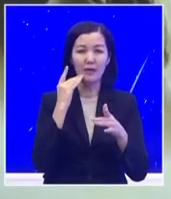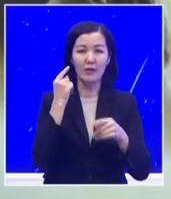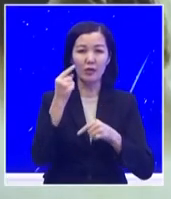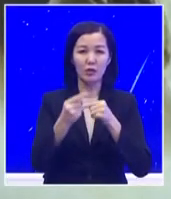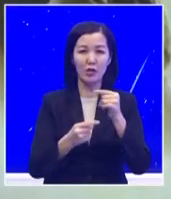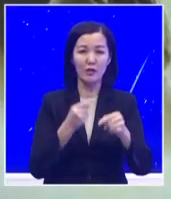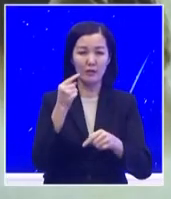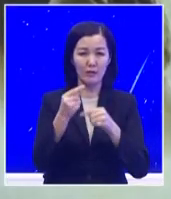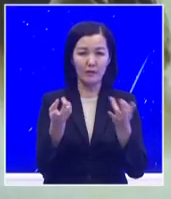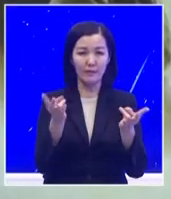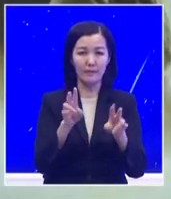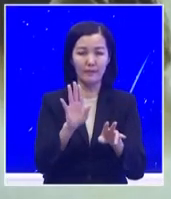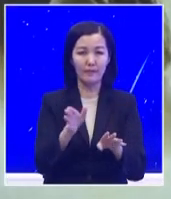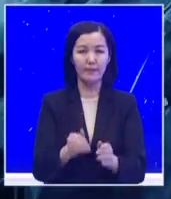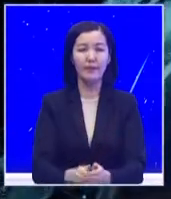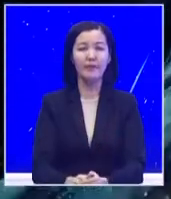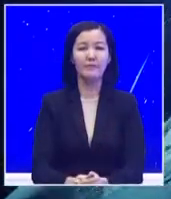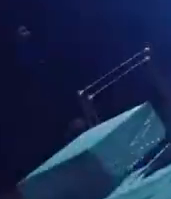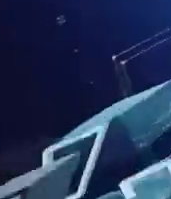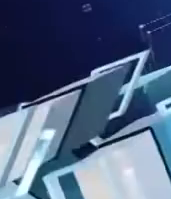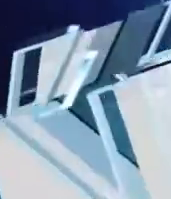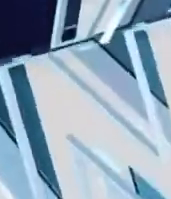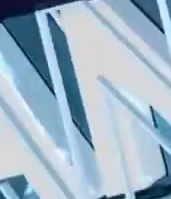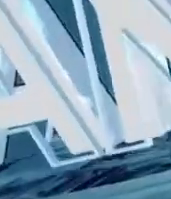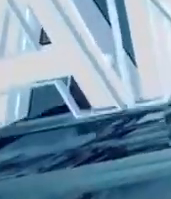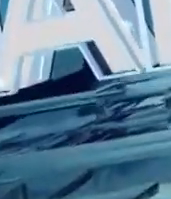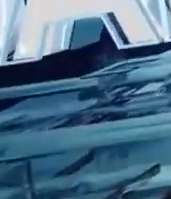Мәди Байбосынов, Жетісу телеарнасы.